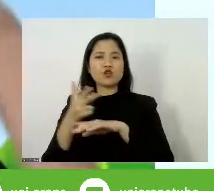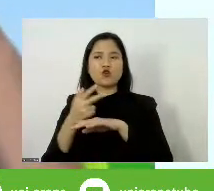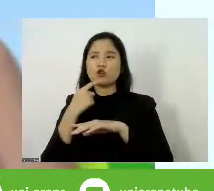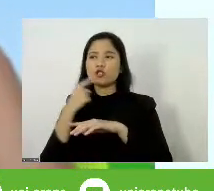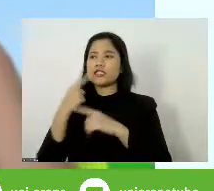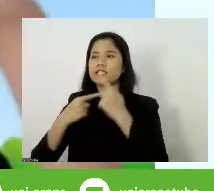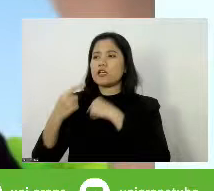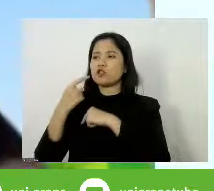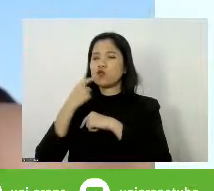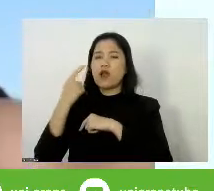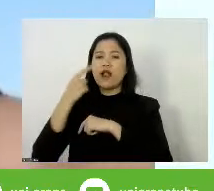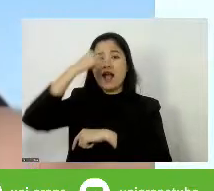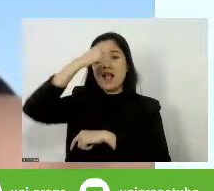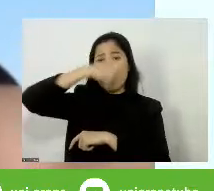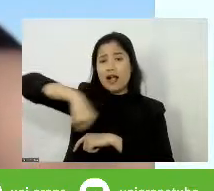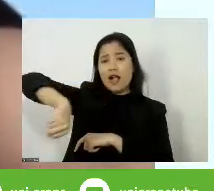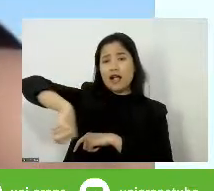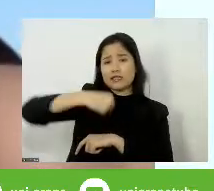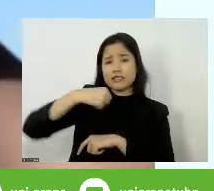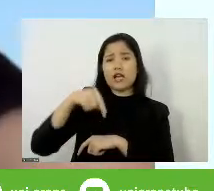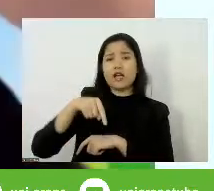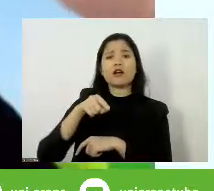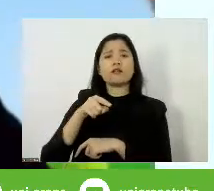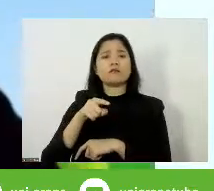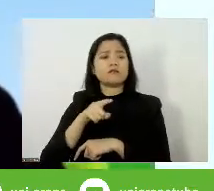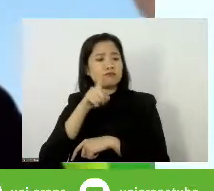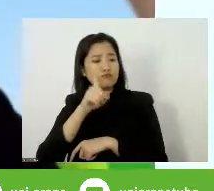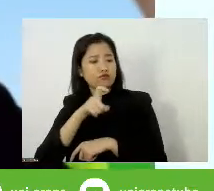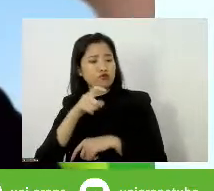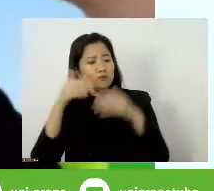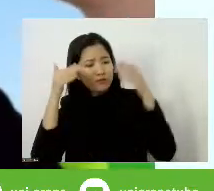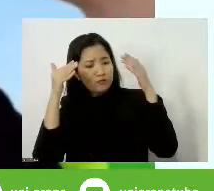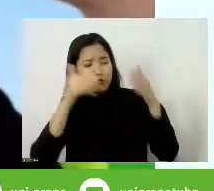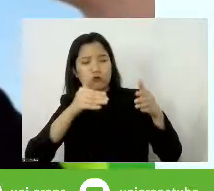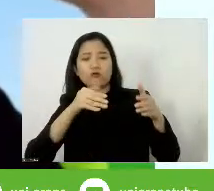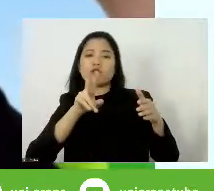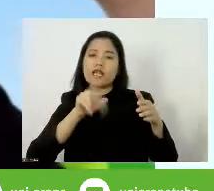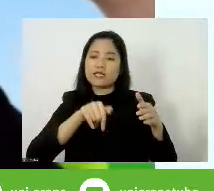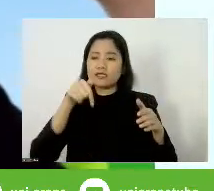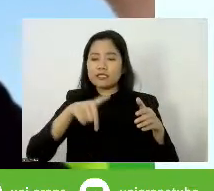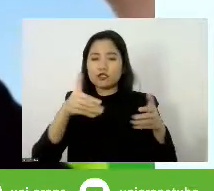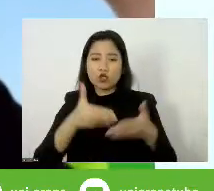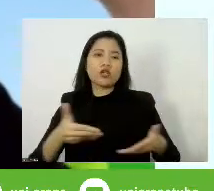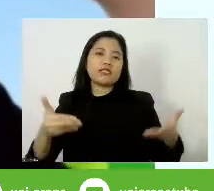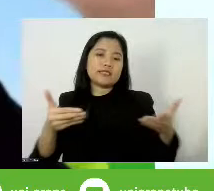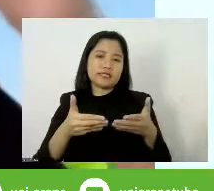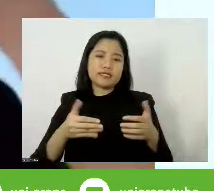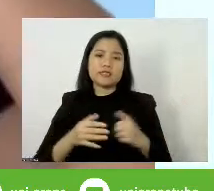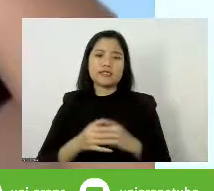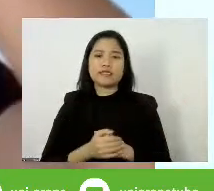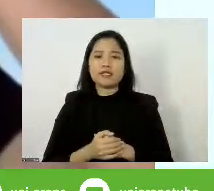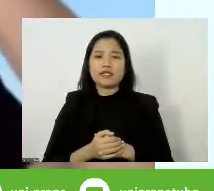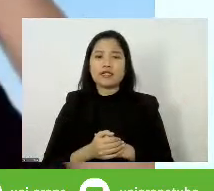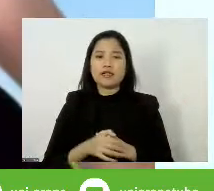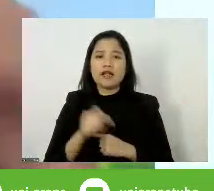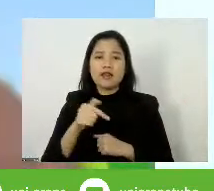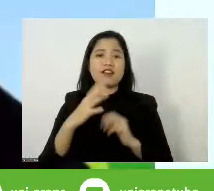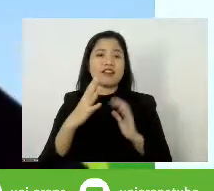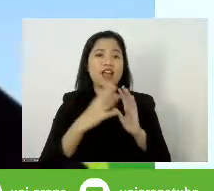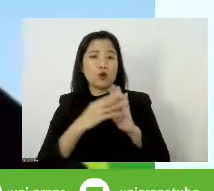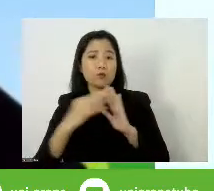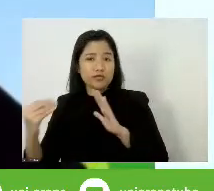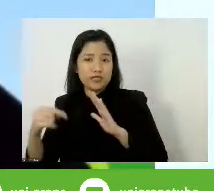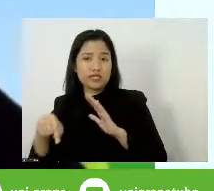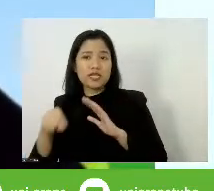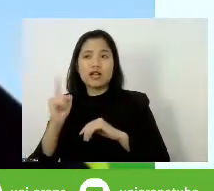gajah gajah yang memang perlu lebih kita perhatikan lagi kondisinya dan salah satunya sudah diadopsi oleh